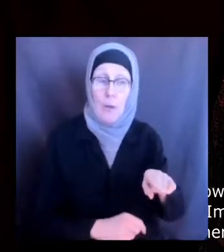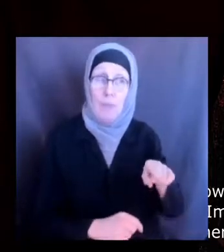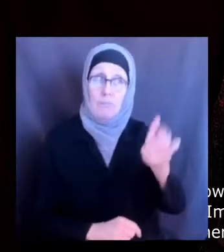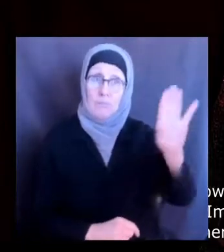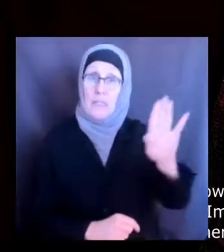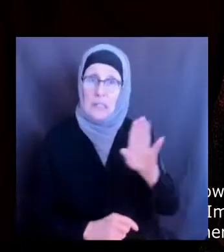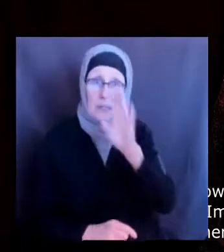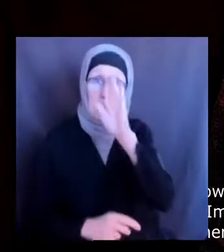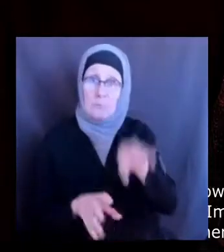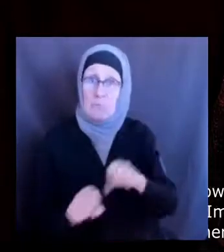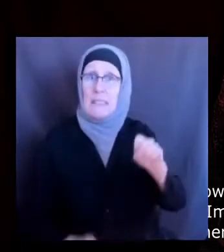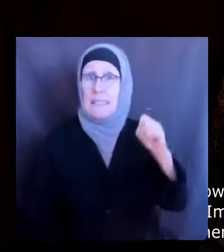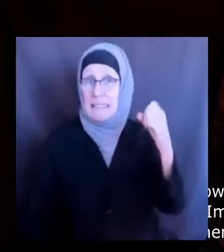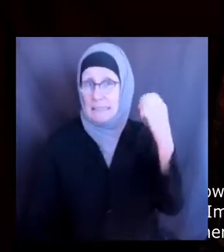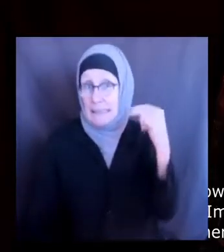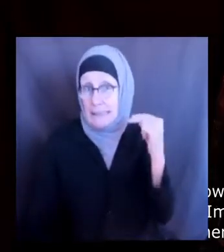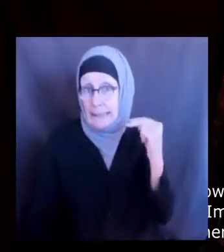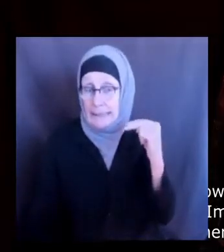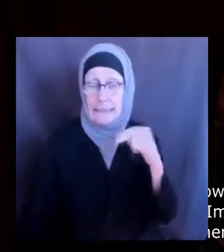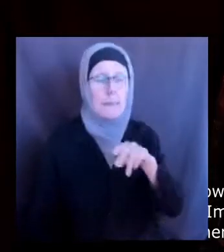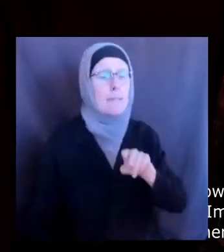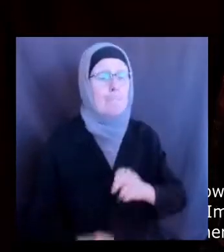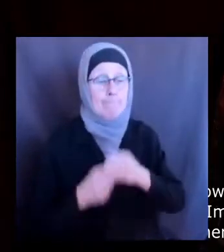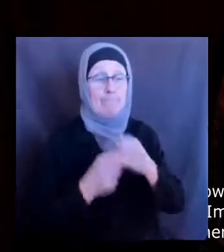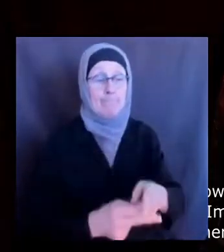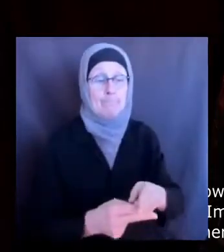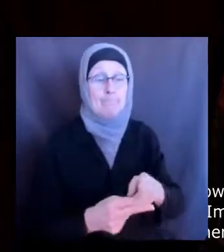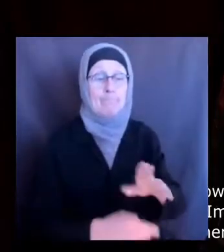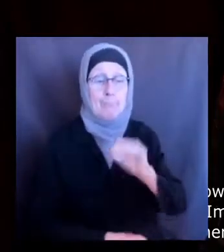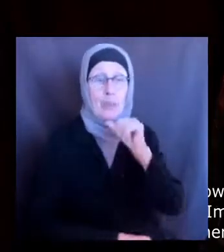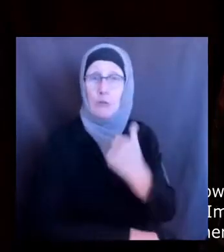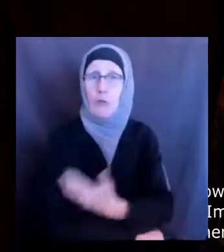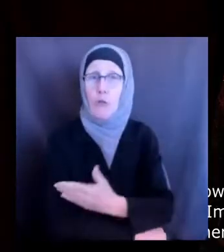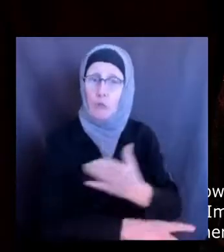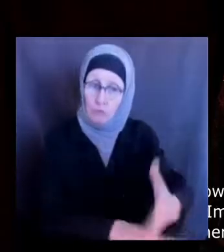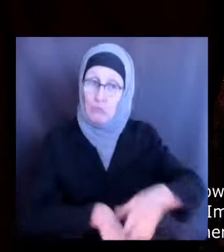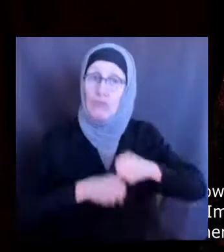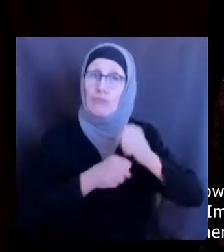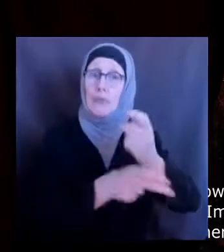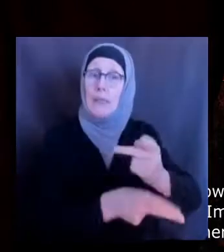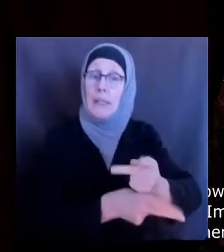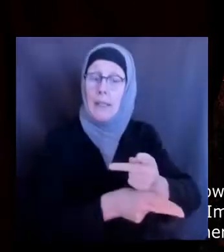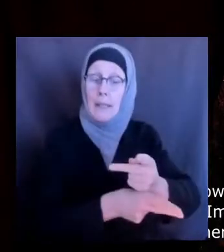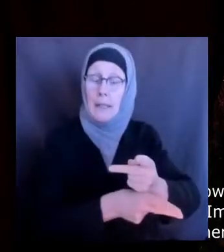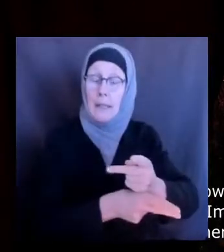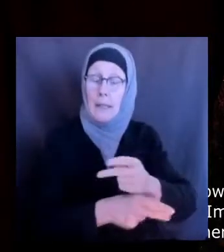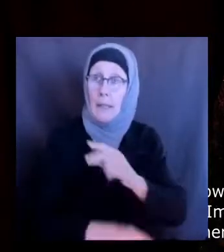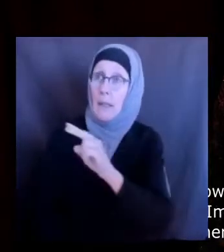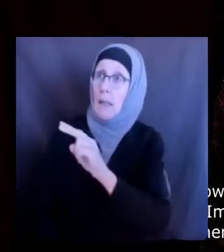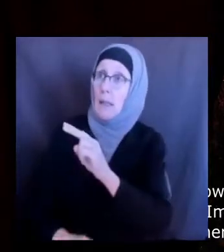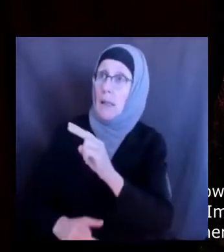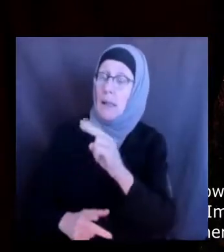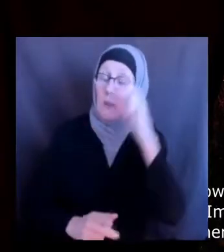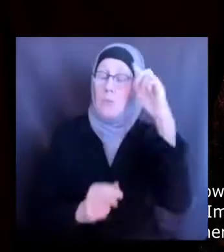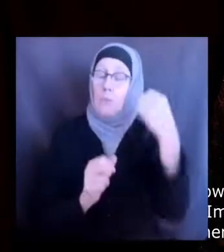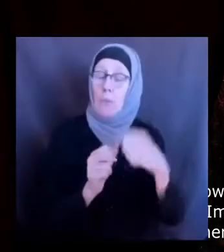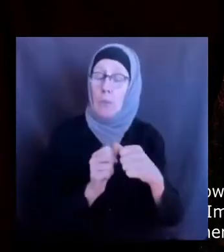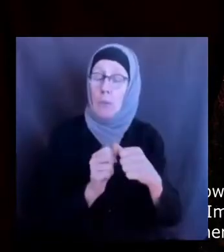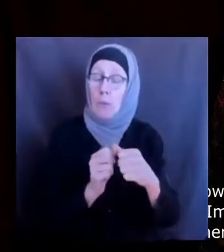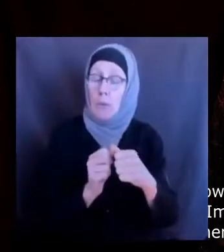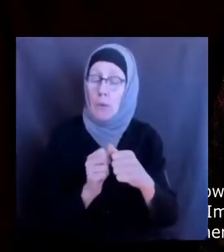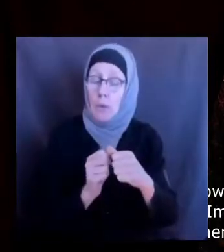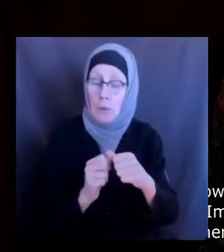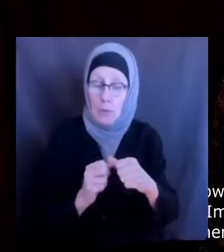Sakina ne us waqt to us baat ko mamooli samji hogi, lekin ajab nahi ke jab Shimr ke tamaache kha rahi